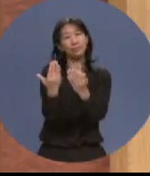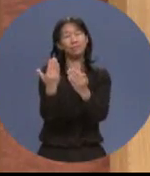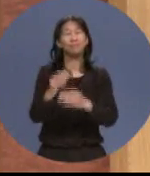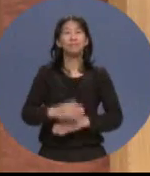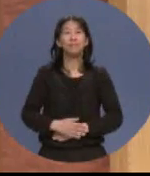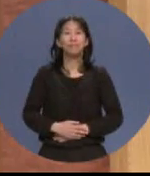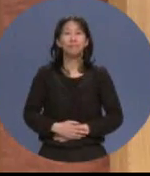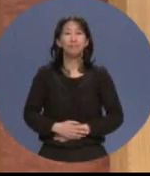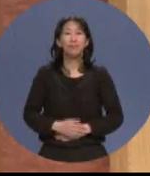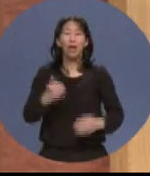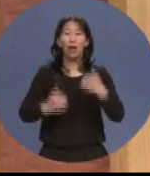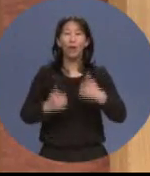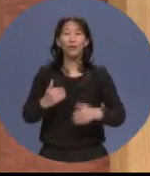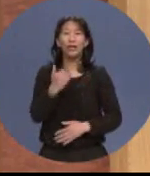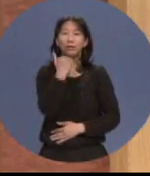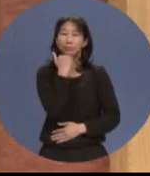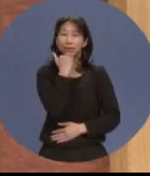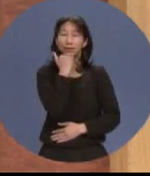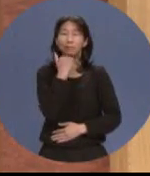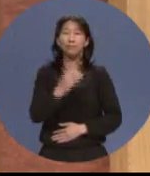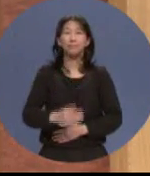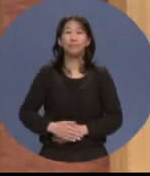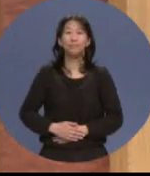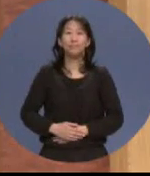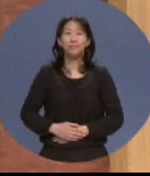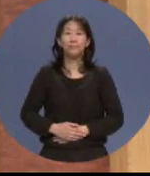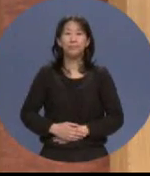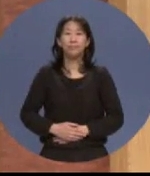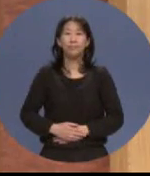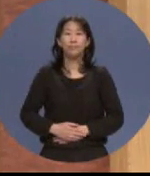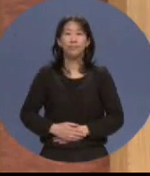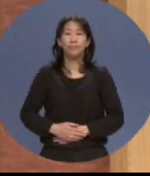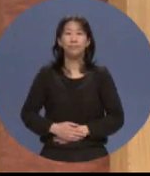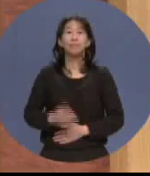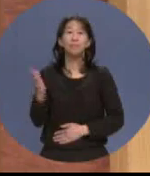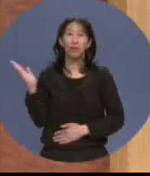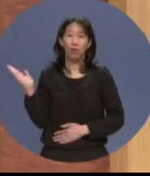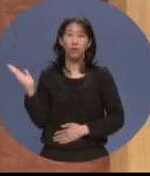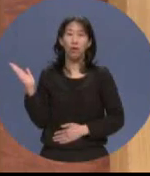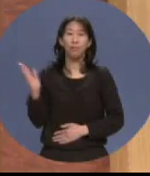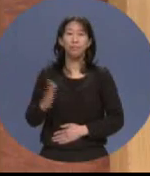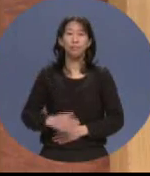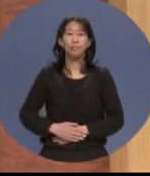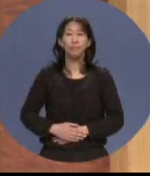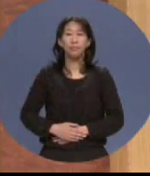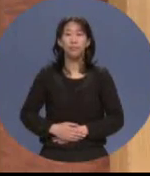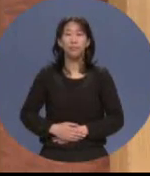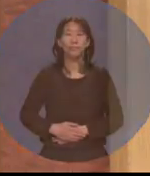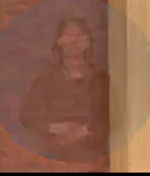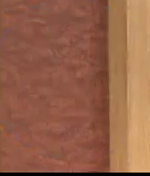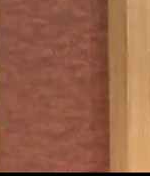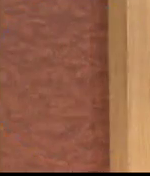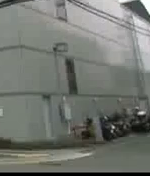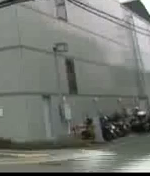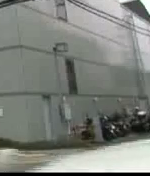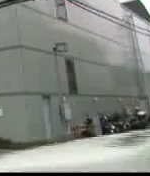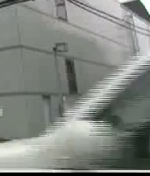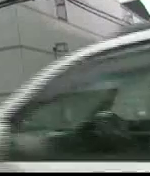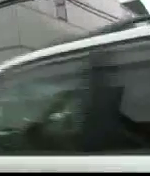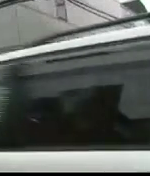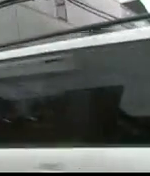。どうぞお楽しみに。では初めの話題です。